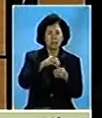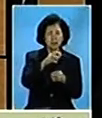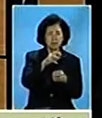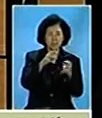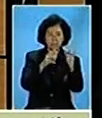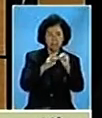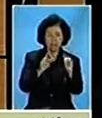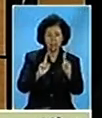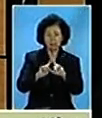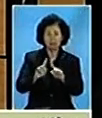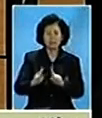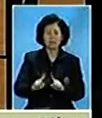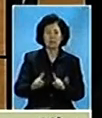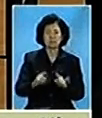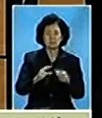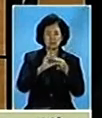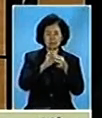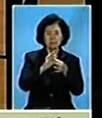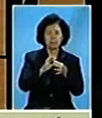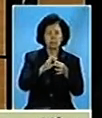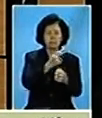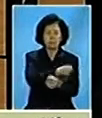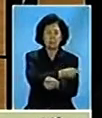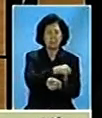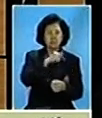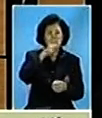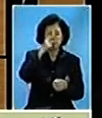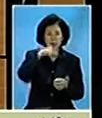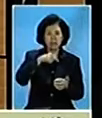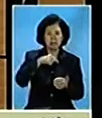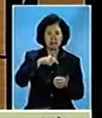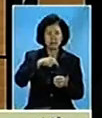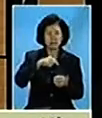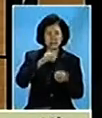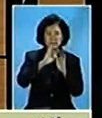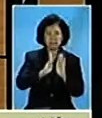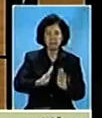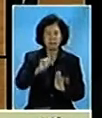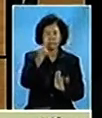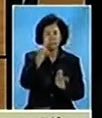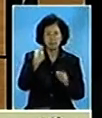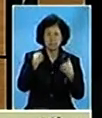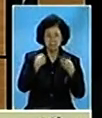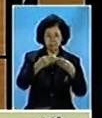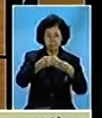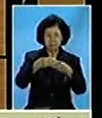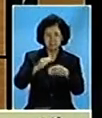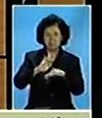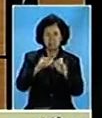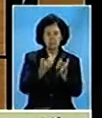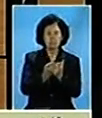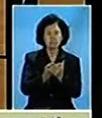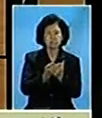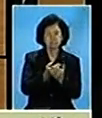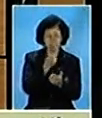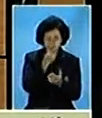เนี่ยมันเป็นเรื่องของการแพทย์แผนไทยประยุกต์ซึ่งเอามาแนบติดไปทั้งหมดผมย้อนกลับมาดูเอกสาร